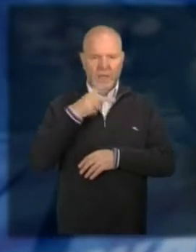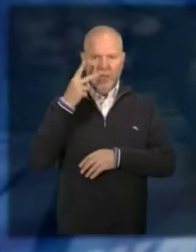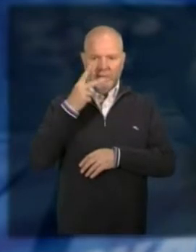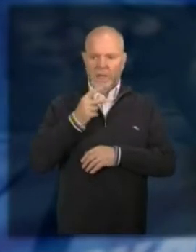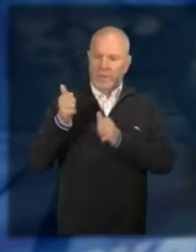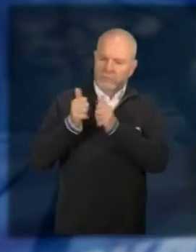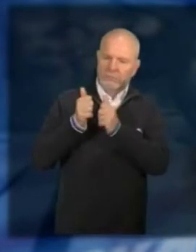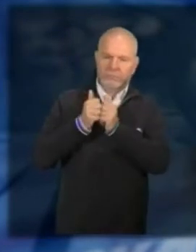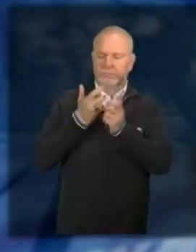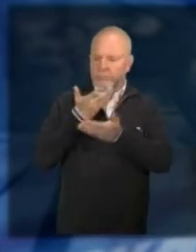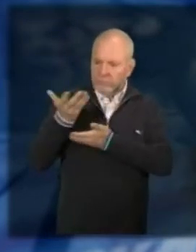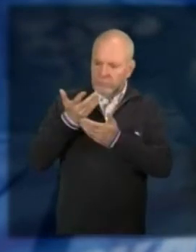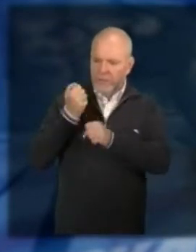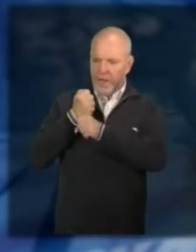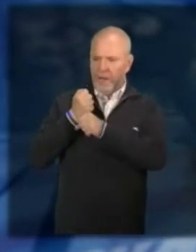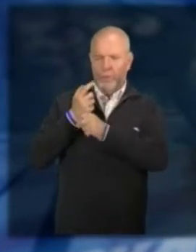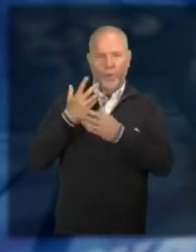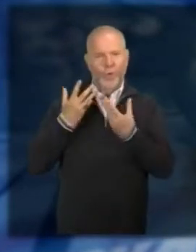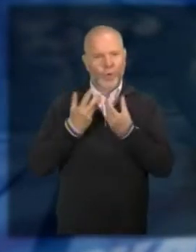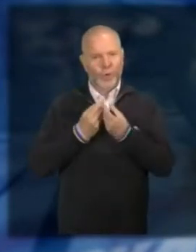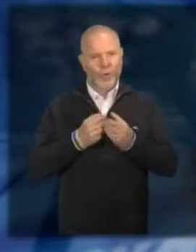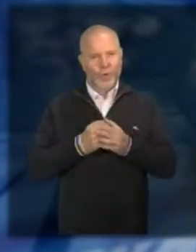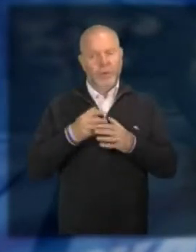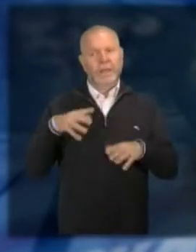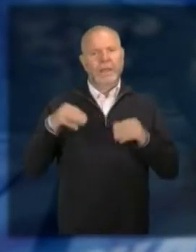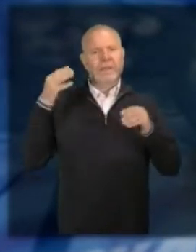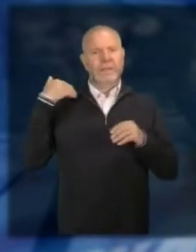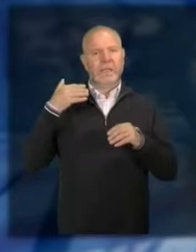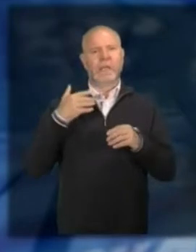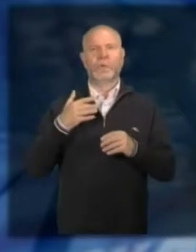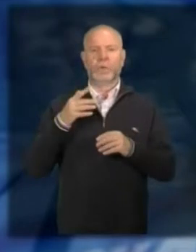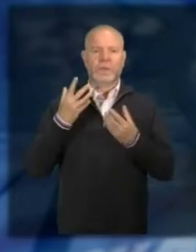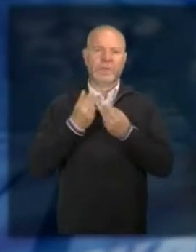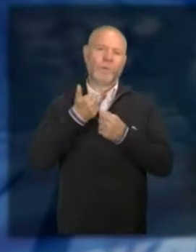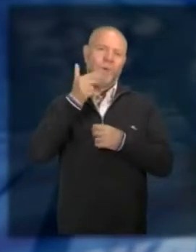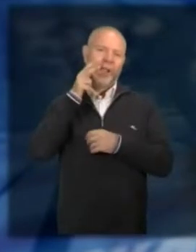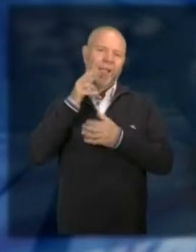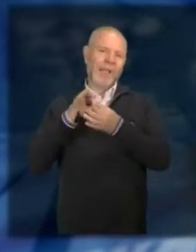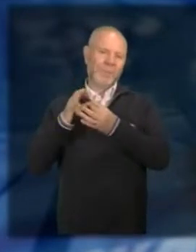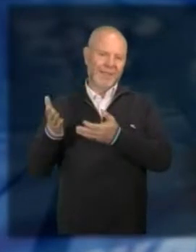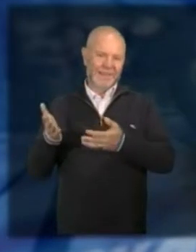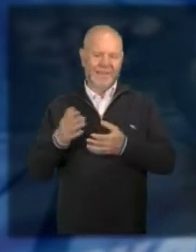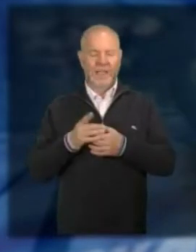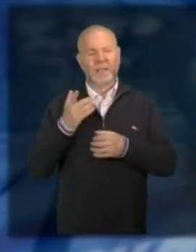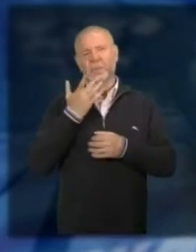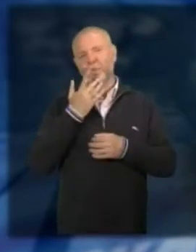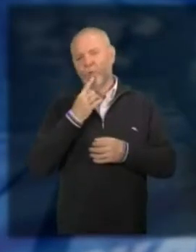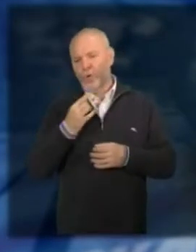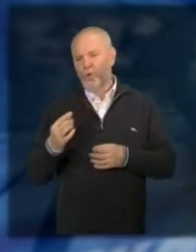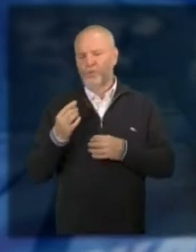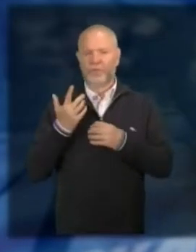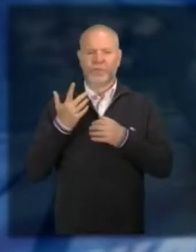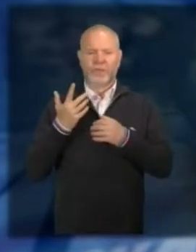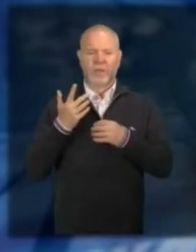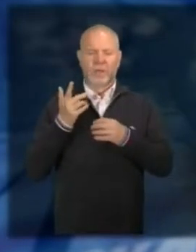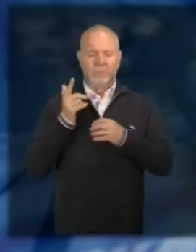con Samantha, seguendola direttamente. Aveva iniziato il suo tirocinio con noi insieme a un'amica, racconta. Era una ragazza molto dolce, riservata, ma